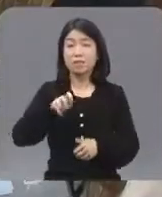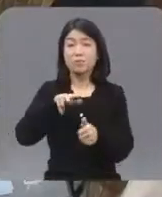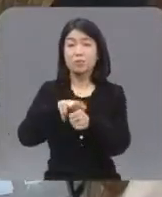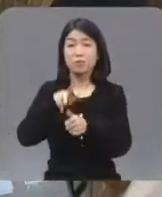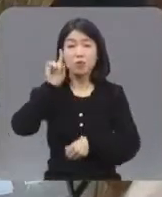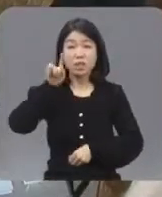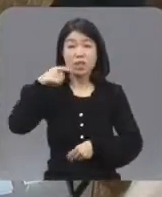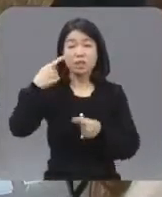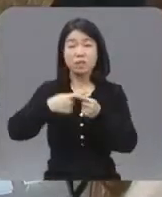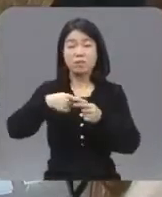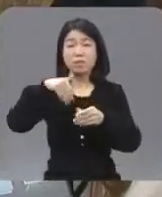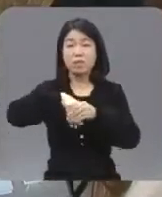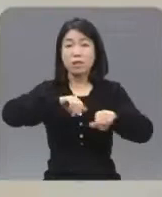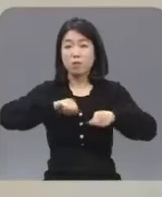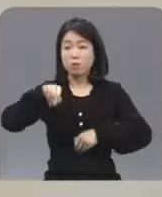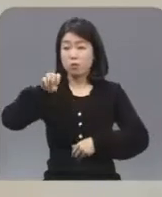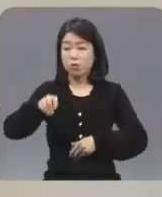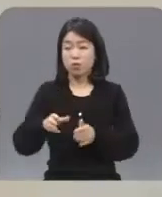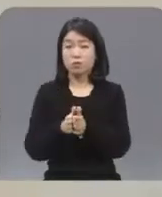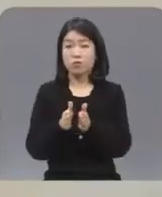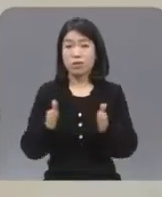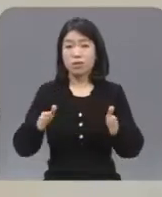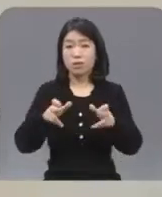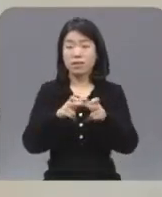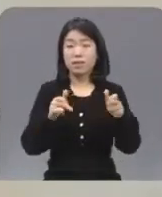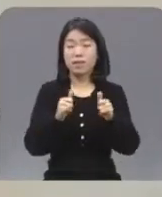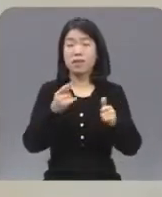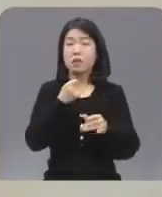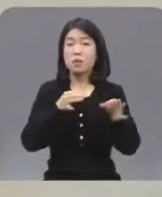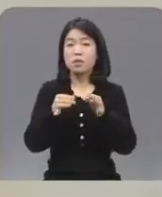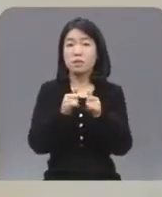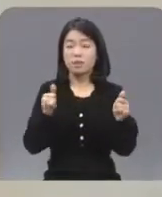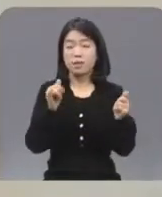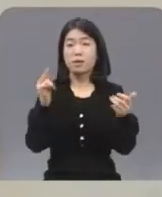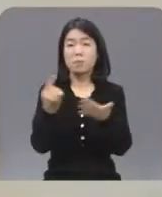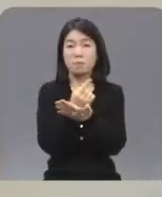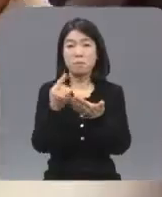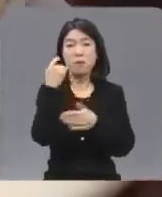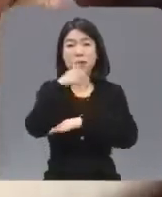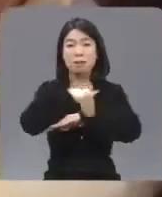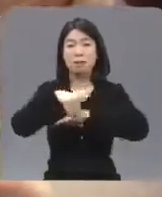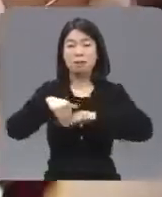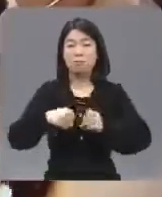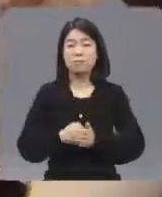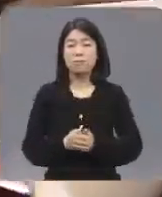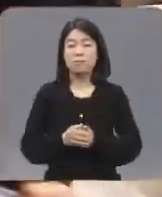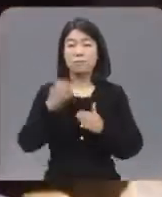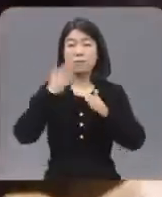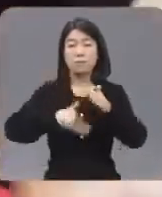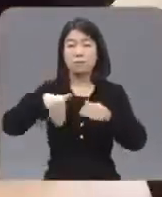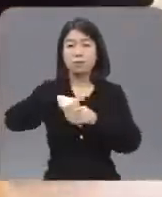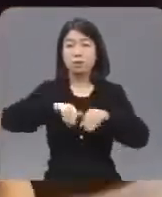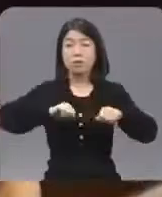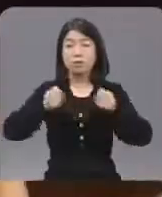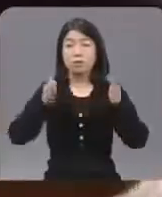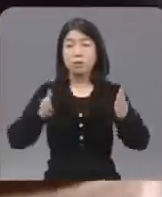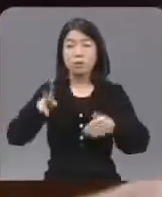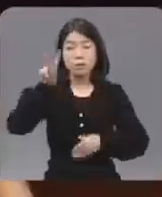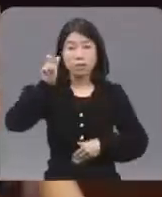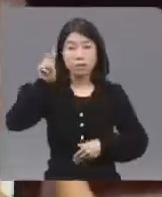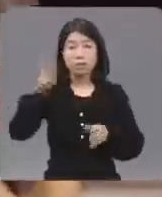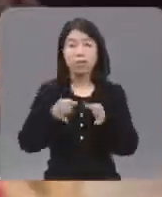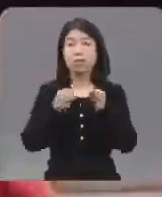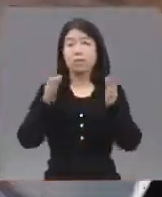첫 선거운동을 광주에서 시작해 장애인과 소상공인들을 만납니다. 공식 선거운동 기간은